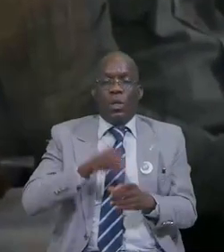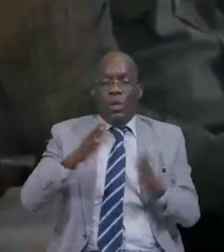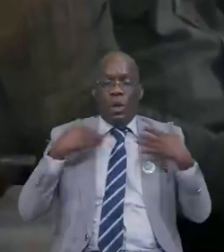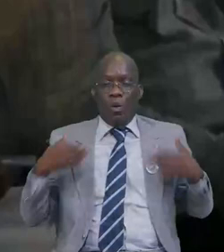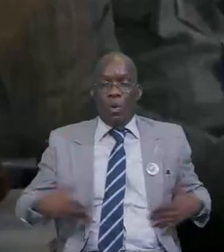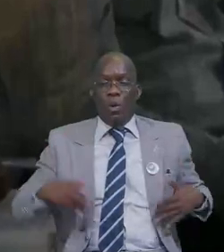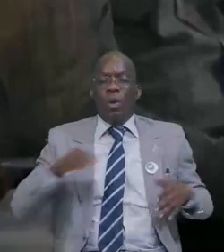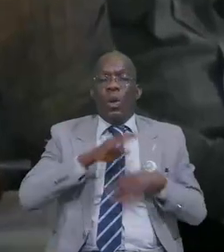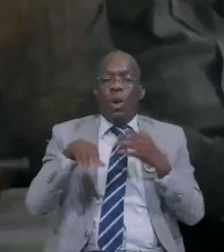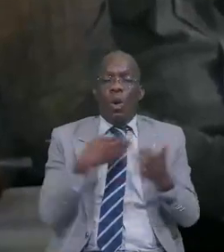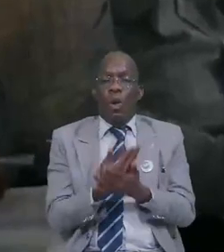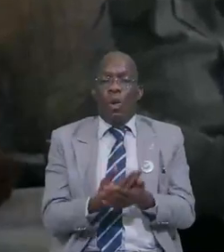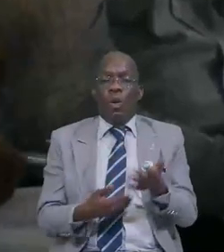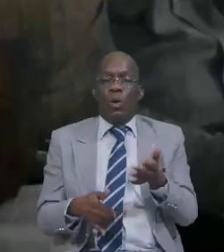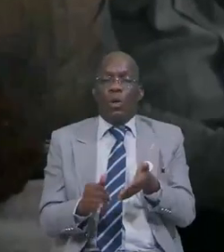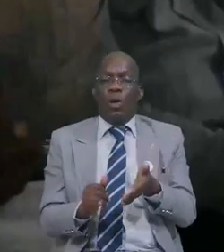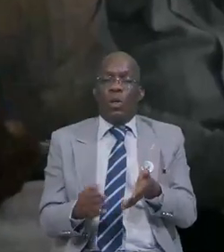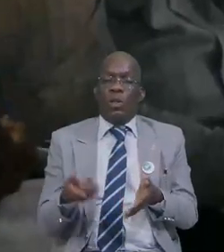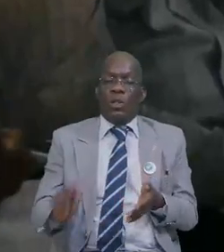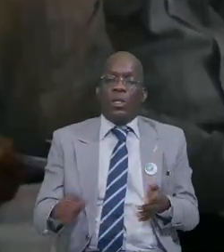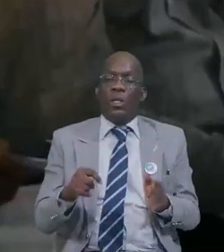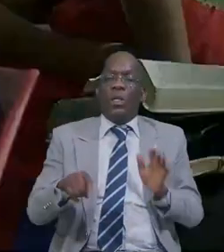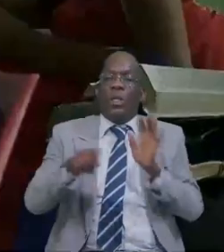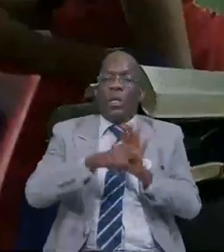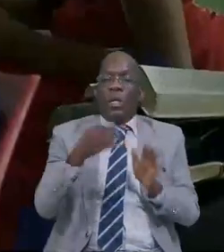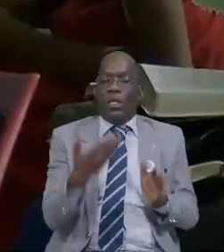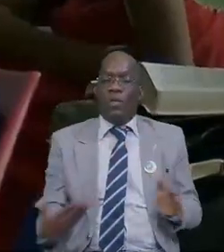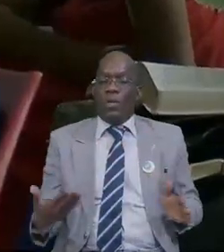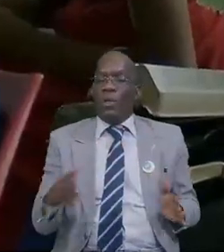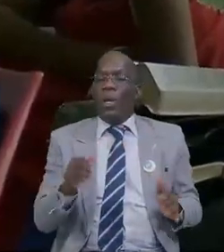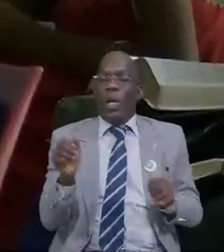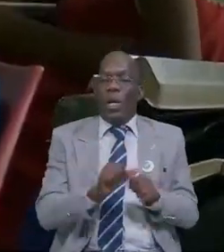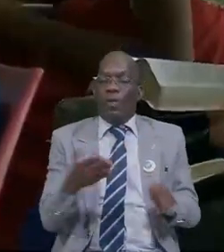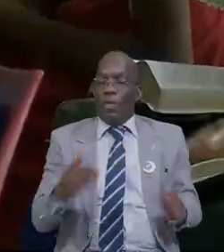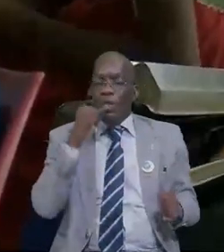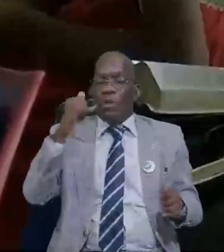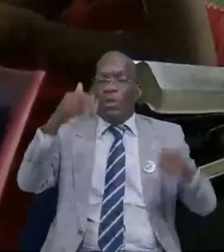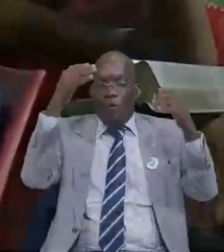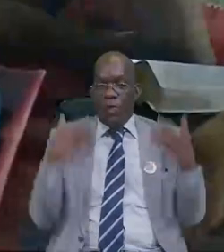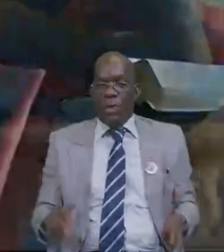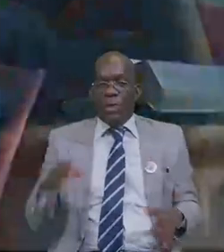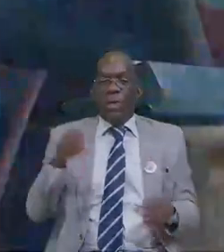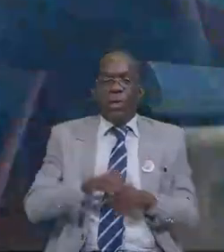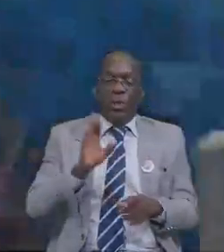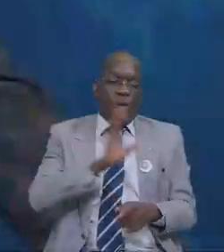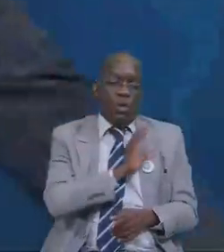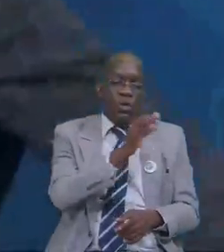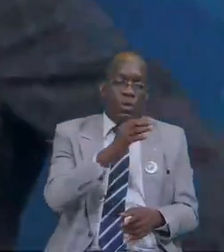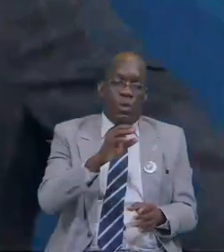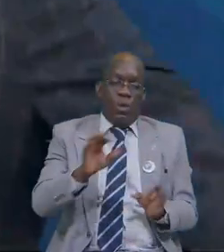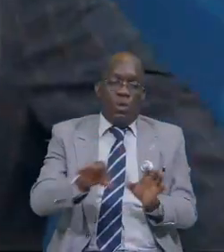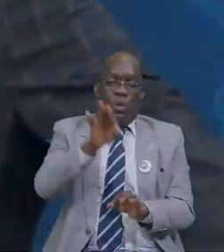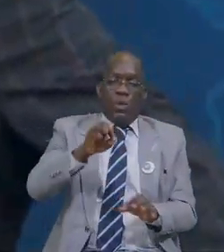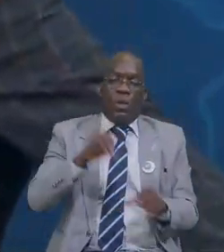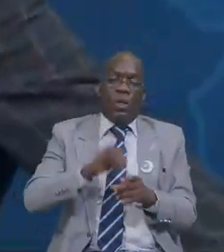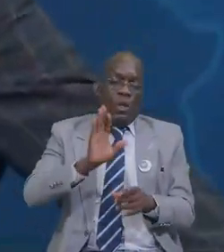Dans ton corps, ce soir, toutes ces choses négatives, tout est réglé. Dans ton esprit, dans ton âme,